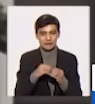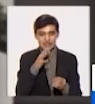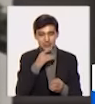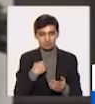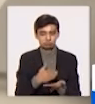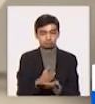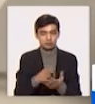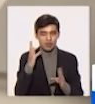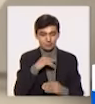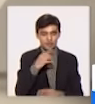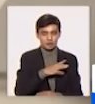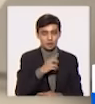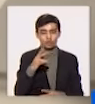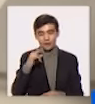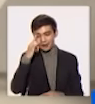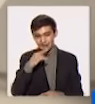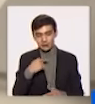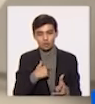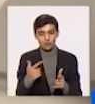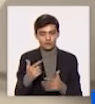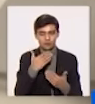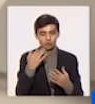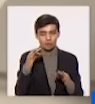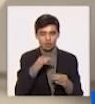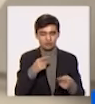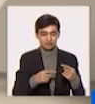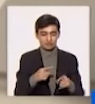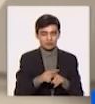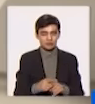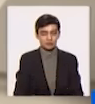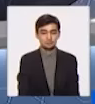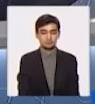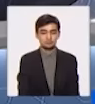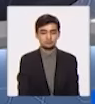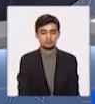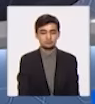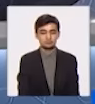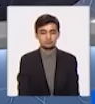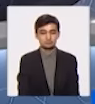Қазақстан алыптардың мұндай айқасына дайын емес еді. Жарас Ниязбек, информбюро, Алматы.